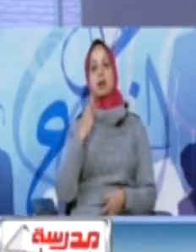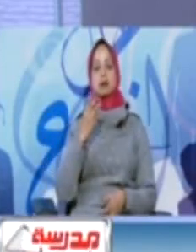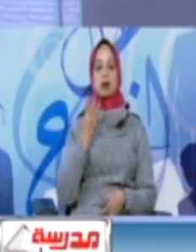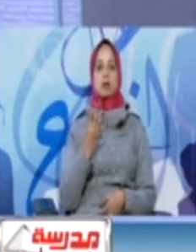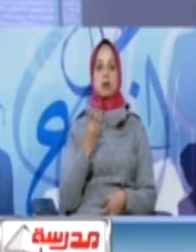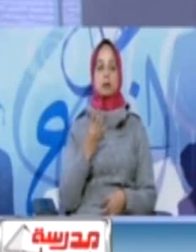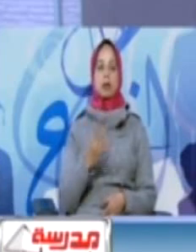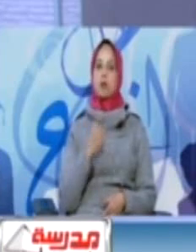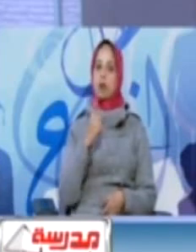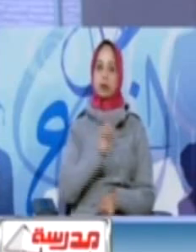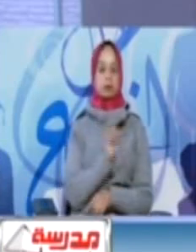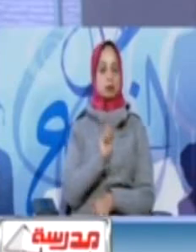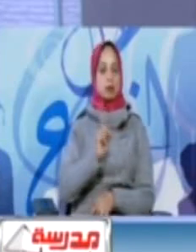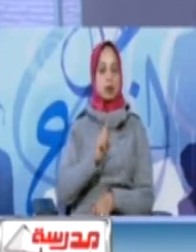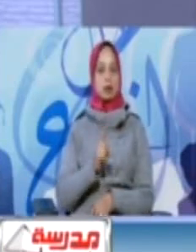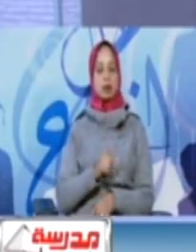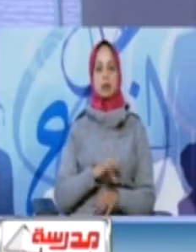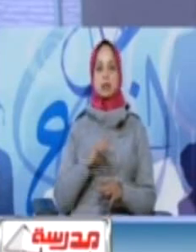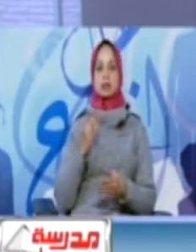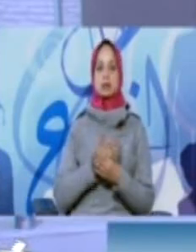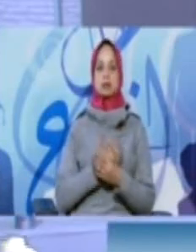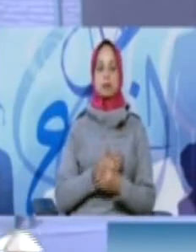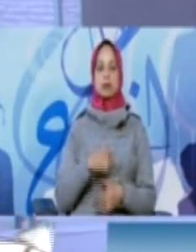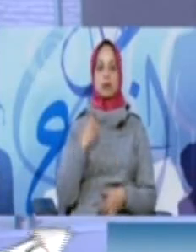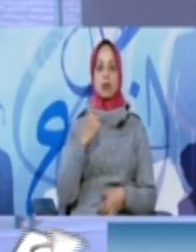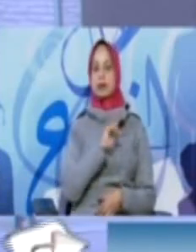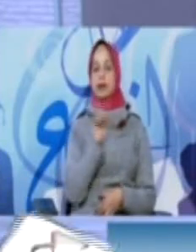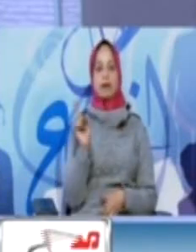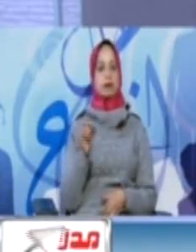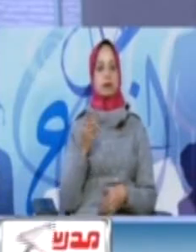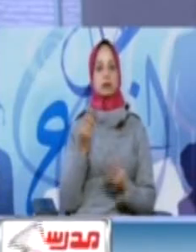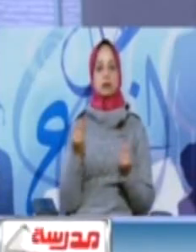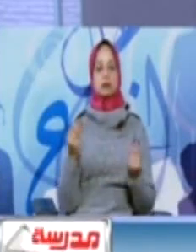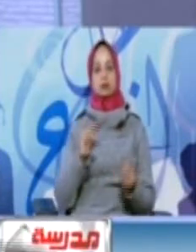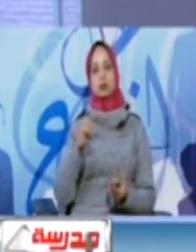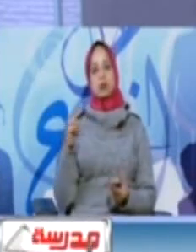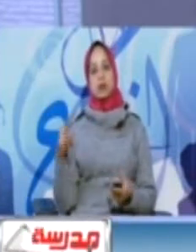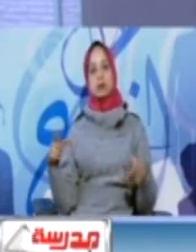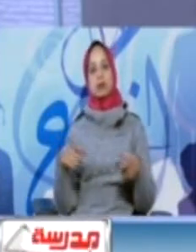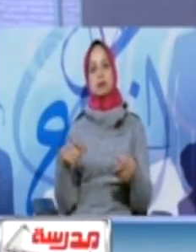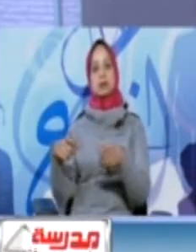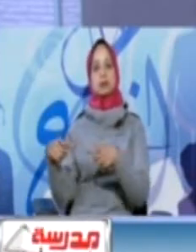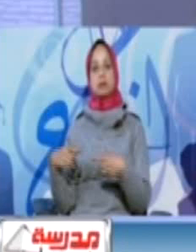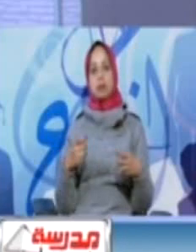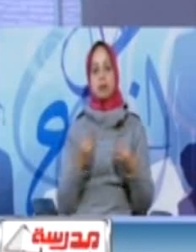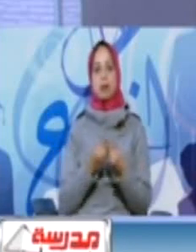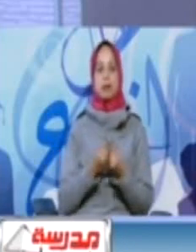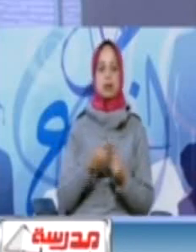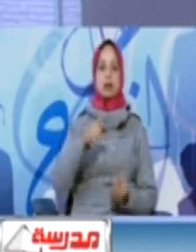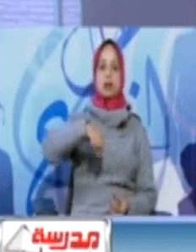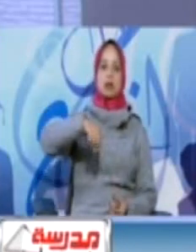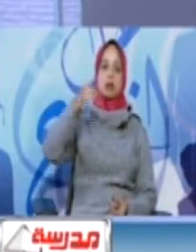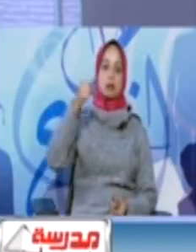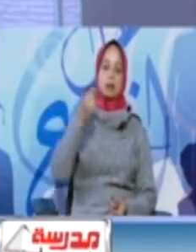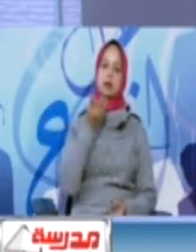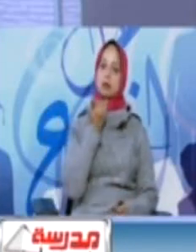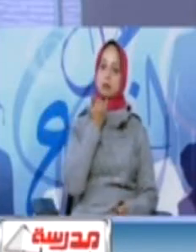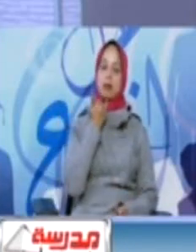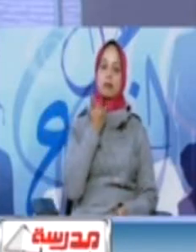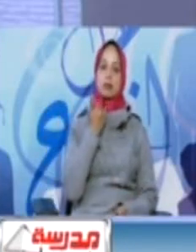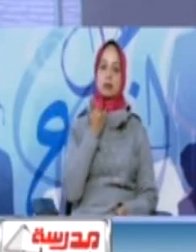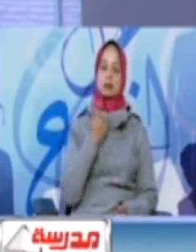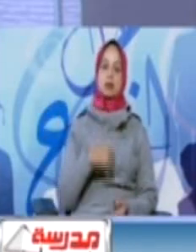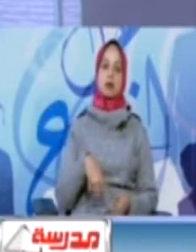لعدم تحقيق حزب اغلبيه في البرلمان. طب ما عملناش انتخابات خالص، والملك هيعين وزاره اقليه زي ما هنشوف